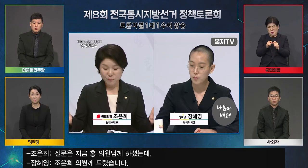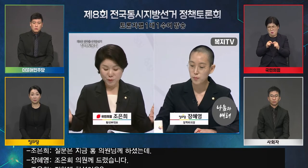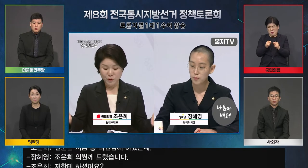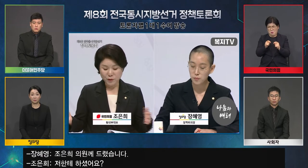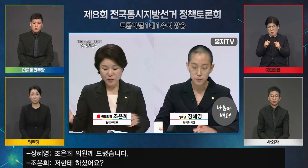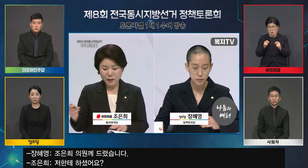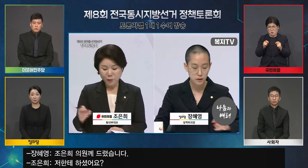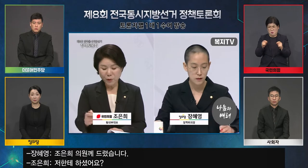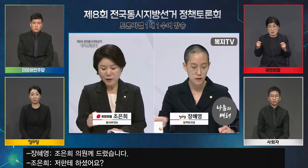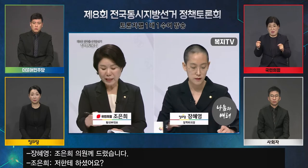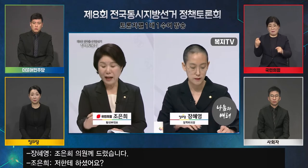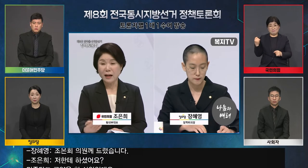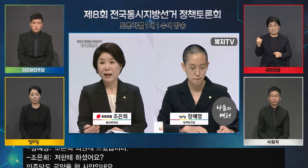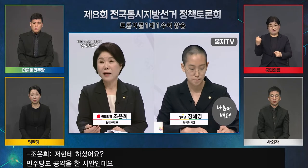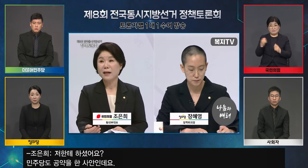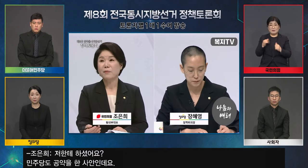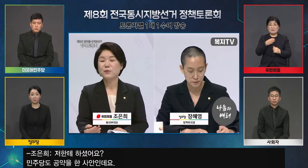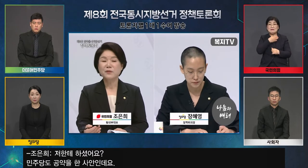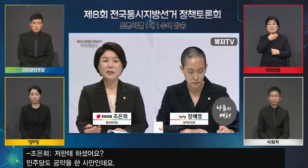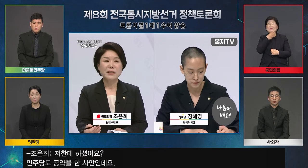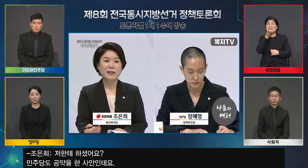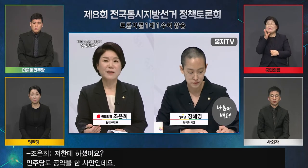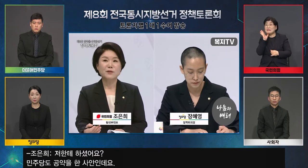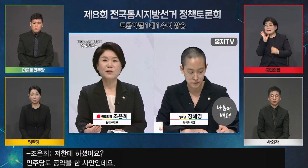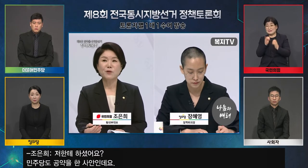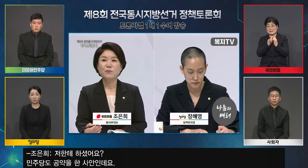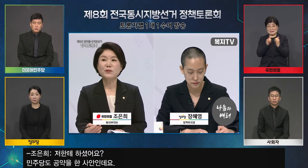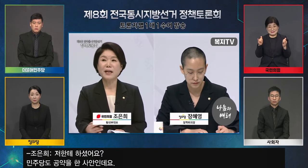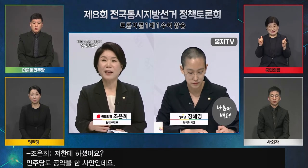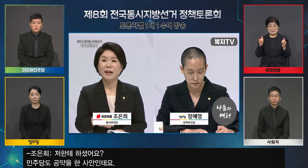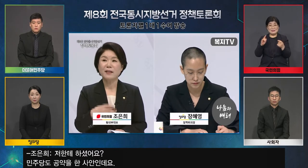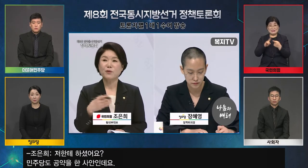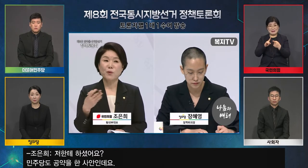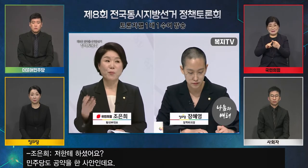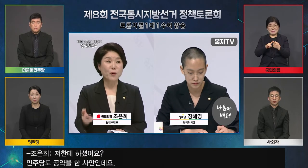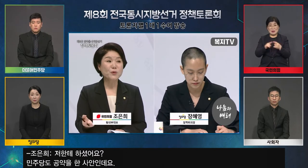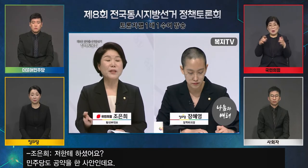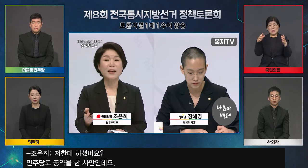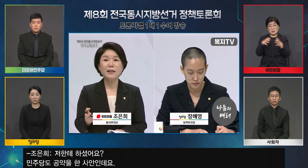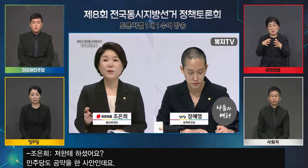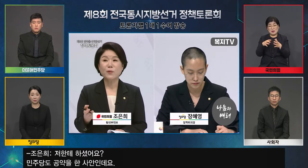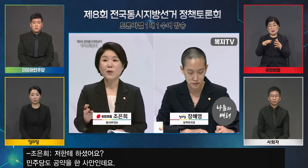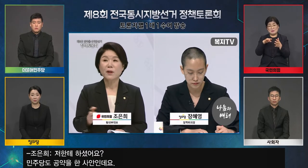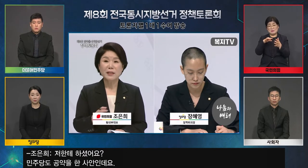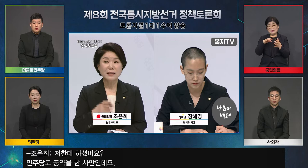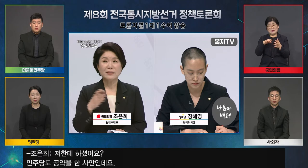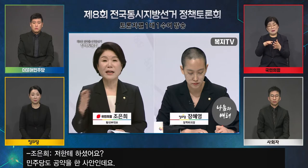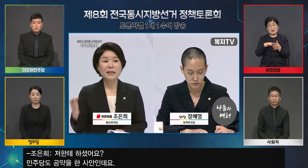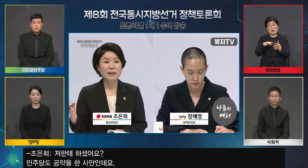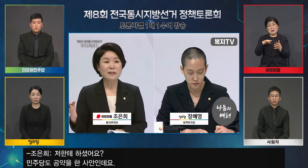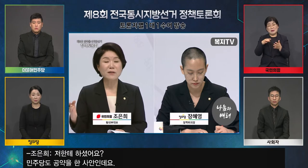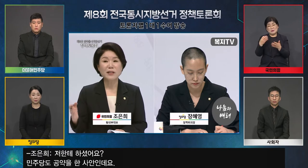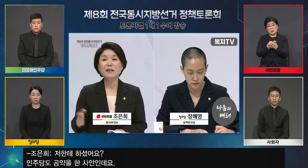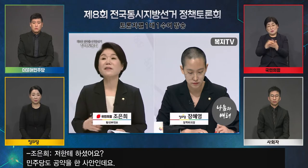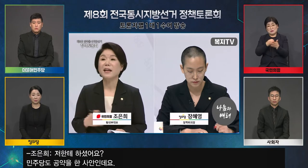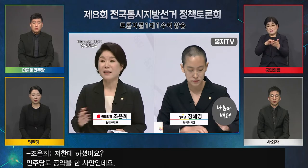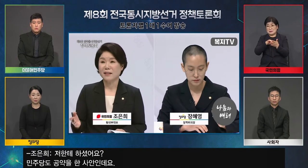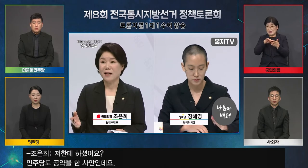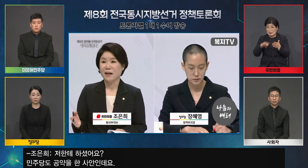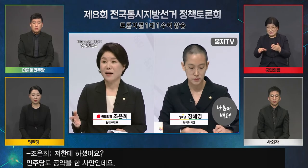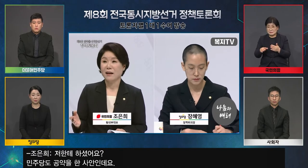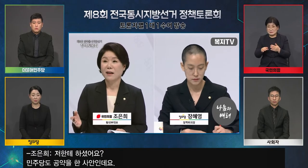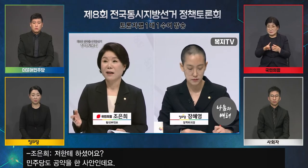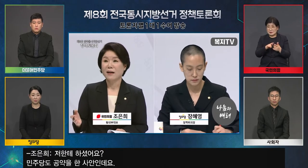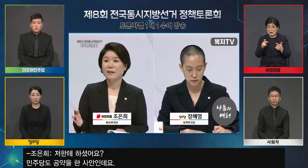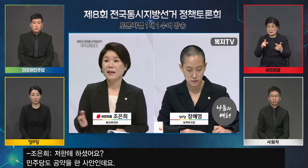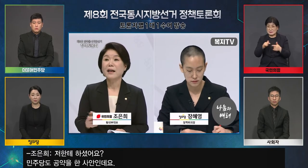분 특히 노령자분들에 대해서는 종부세 또 보유세 또 장기 그걸 이어내야